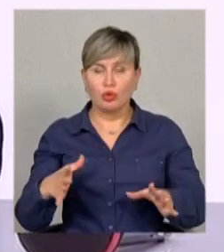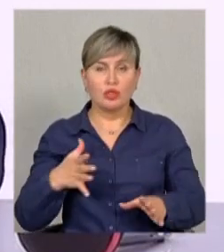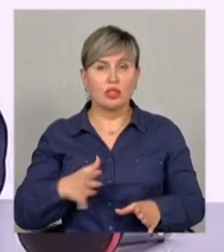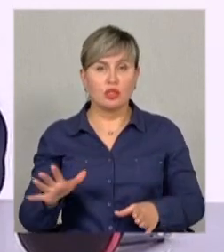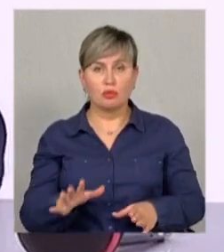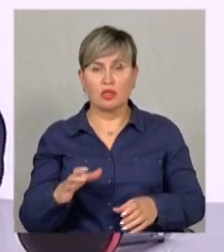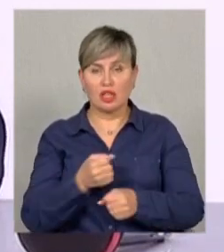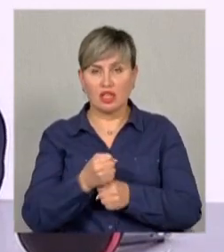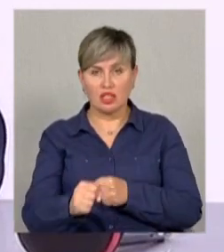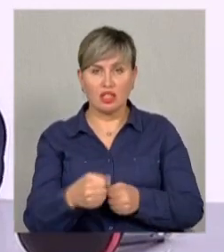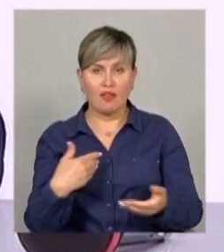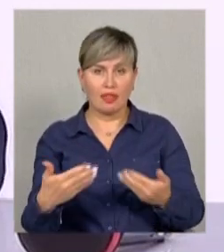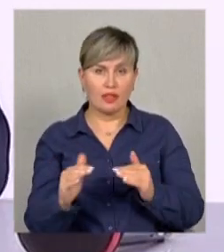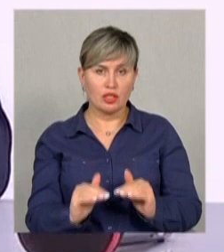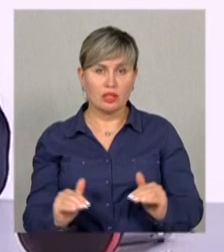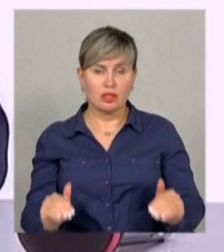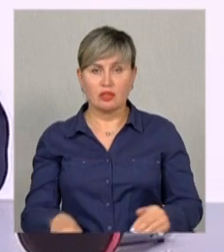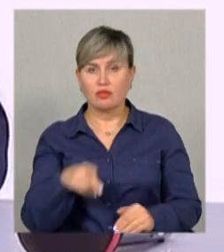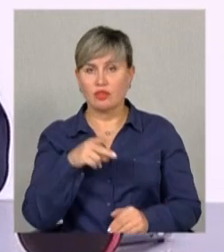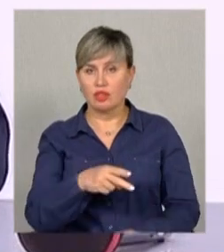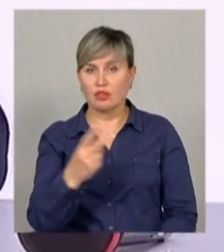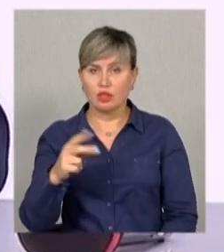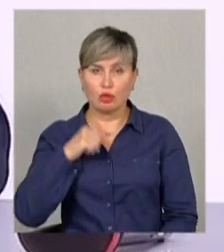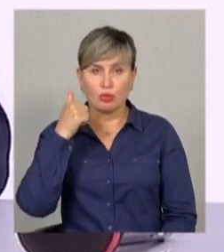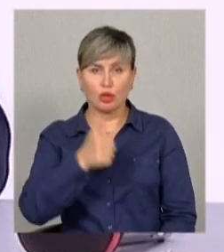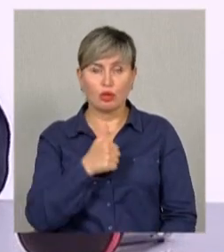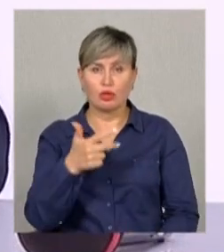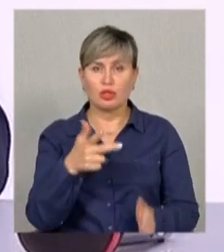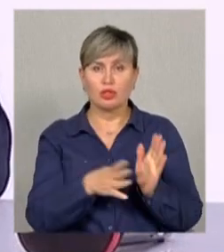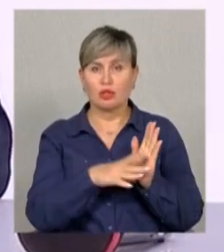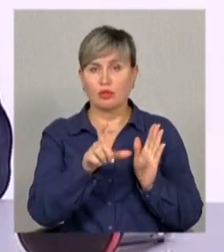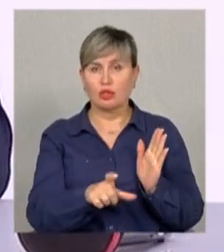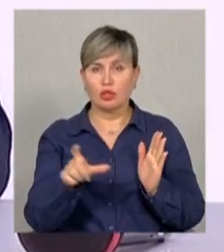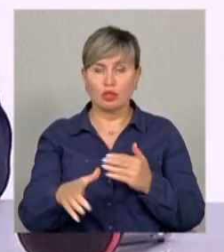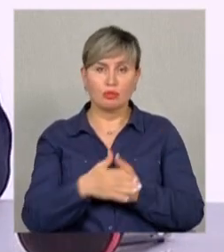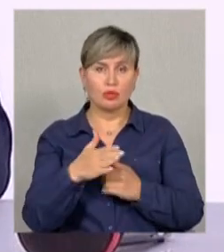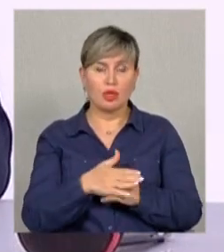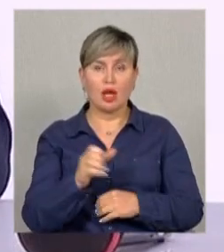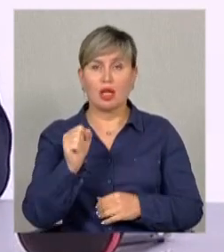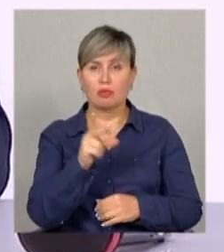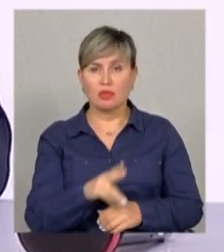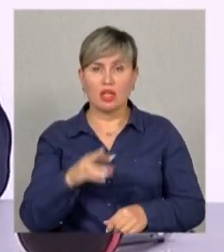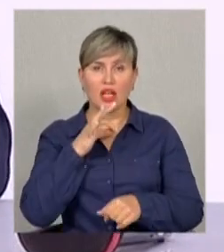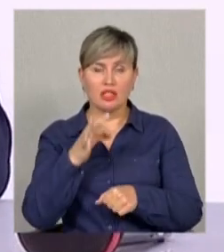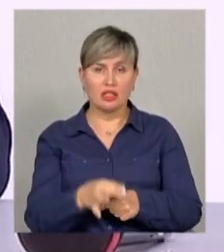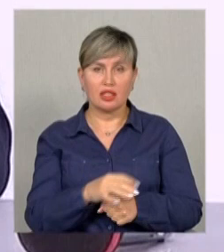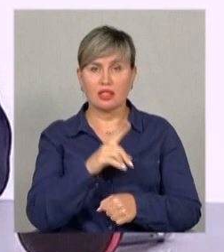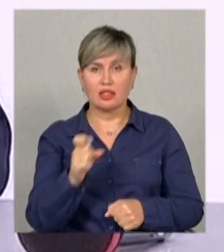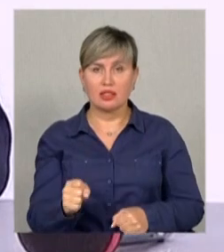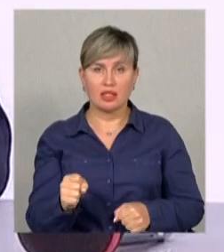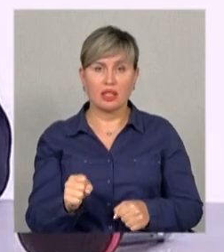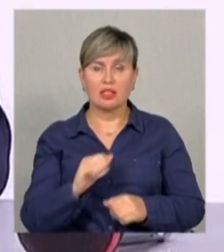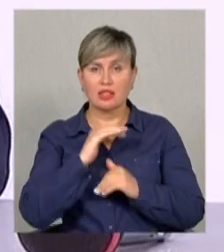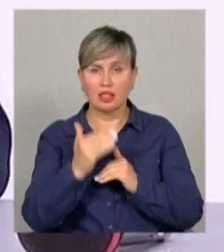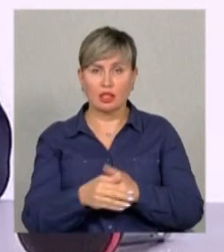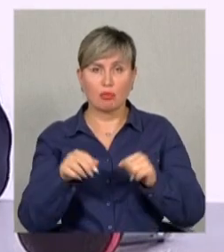к насилию в отношении детей. В 2022 году 39 человек привлечены к административной ответственности за сокрытие